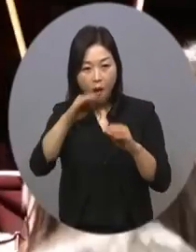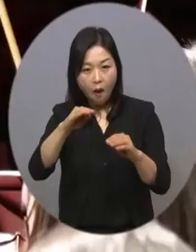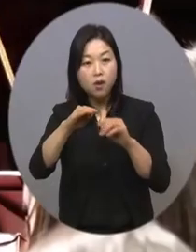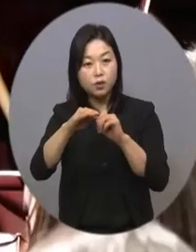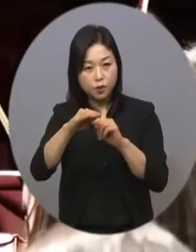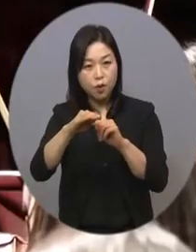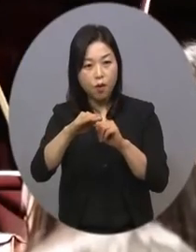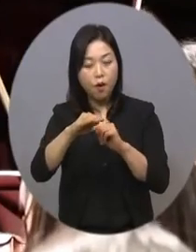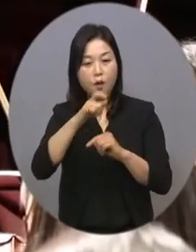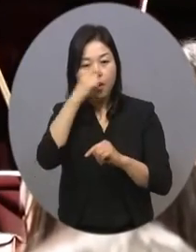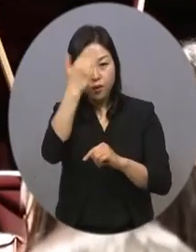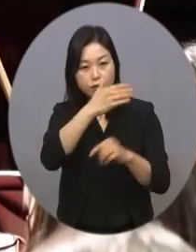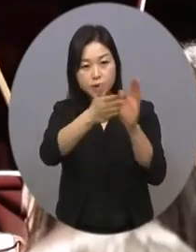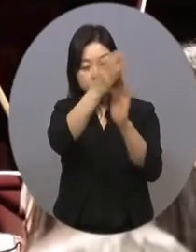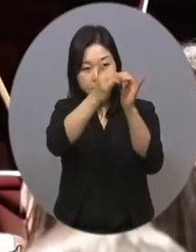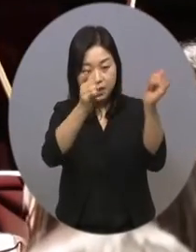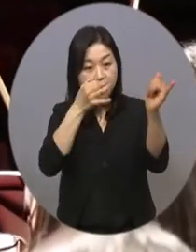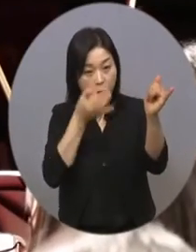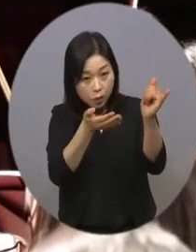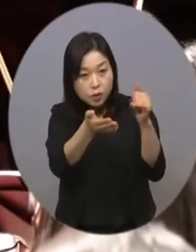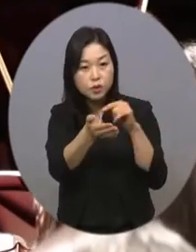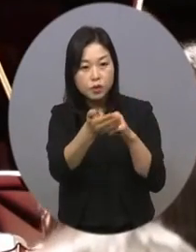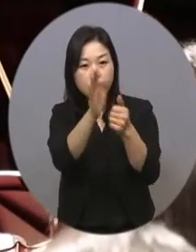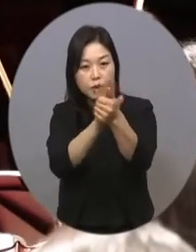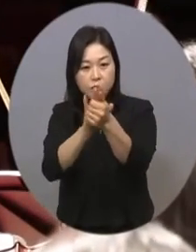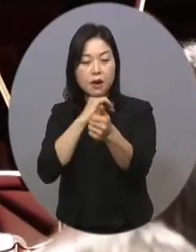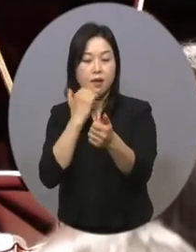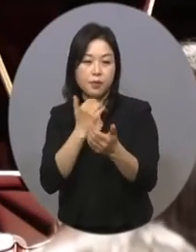여수 시민들에게 위로와